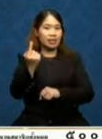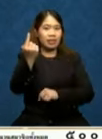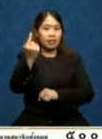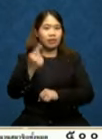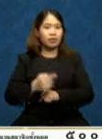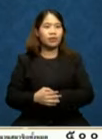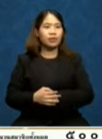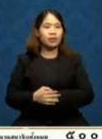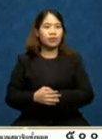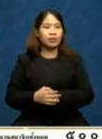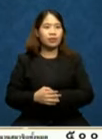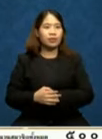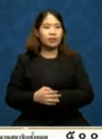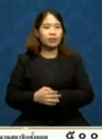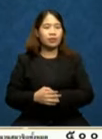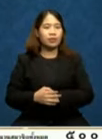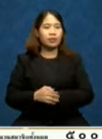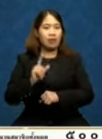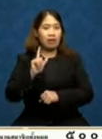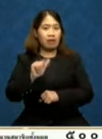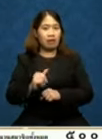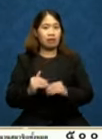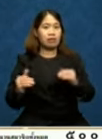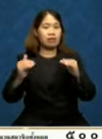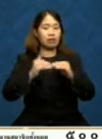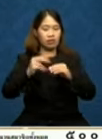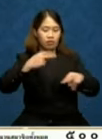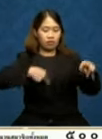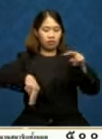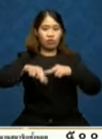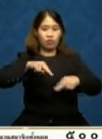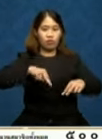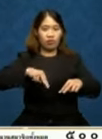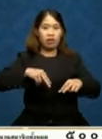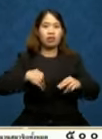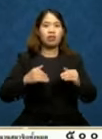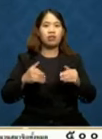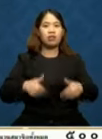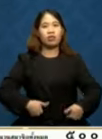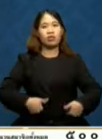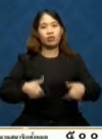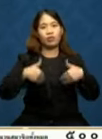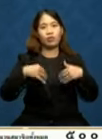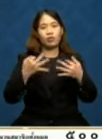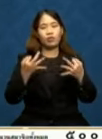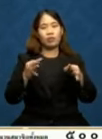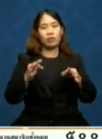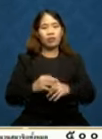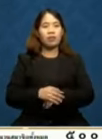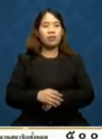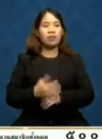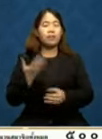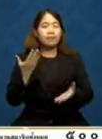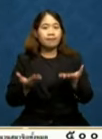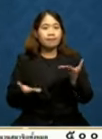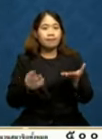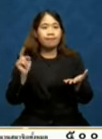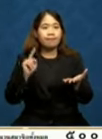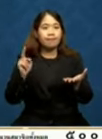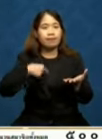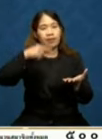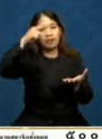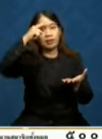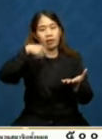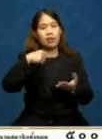คือหลักการคุ้มครองร่างกายชีวิตเสรีภาพและสวัสดิภาพของเด็กครับอีกทั้งครับประเทศไ